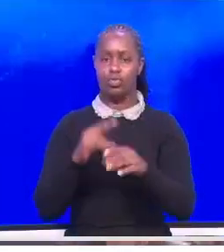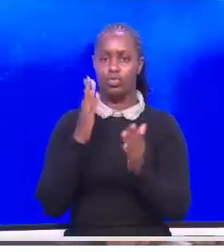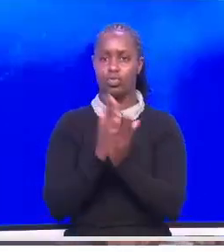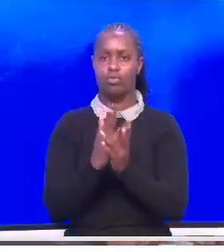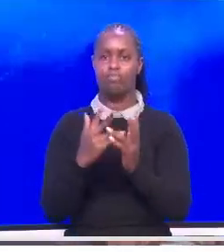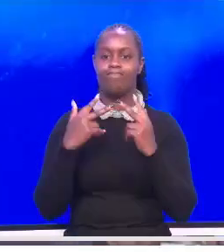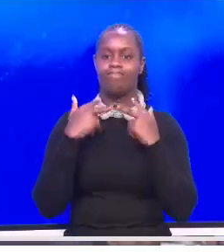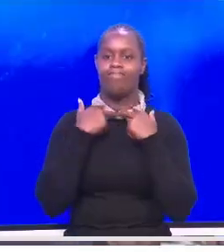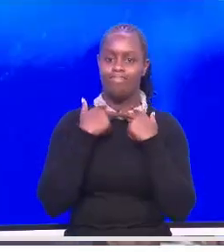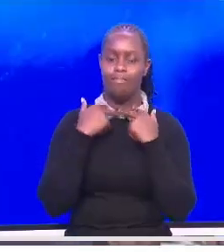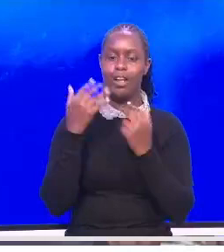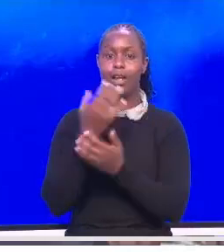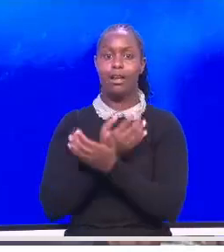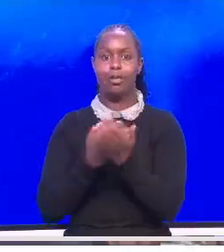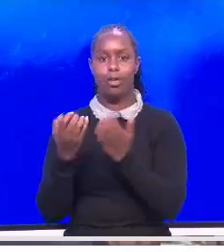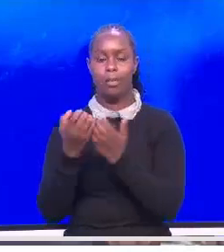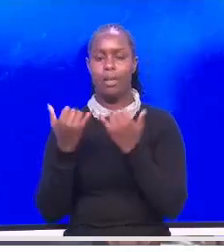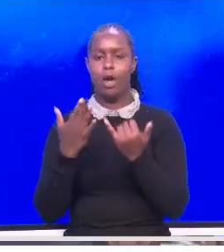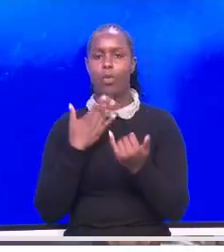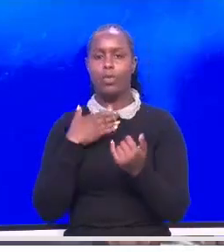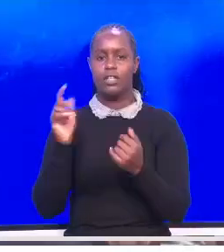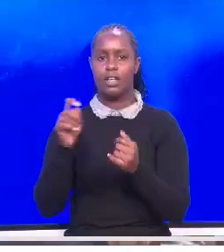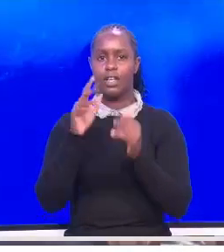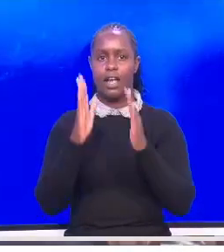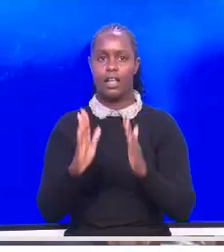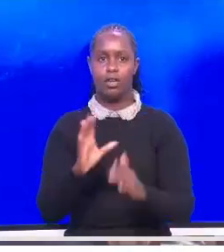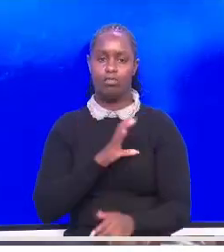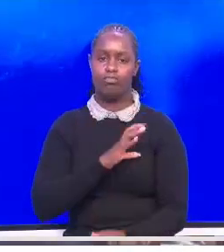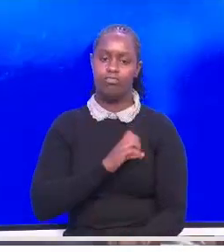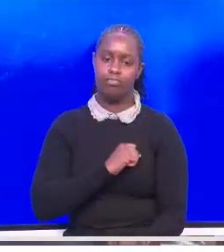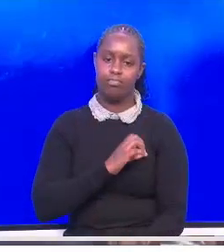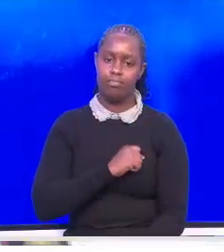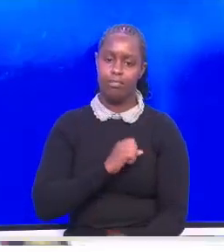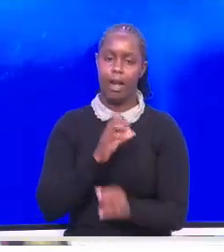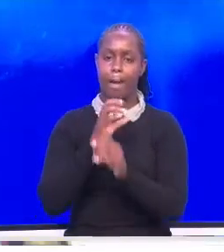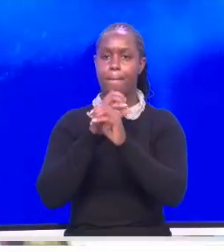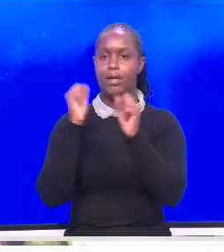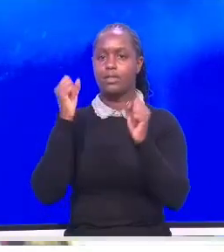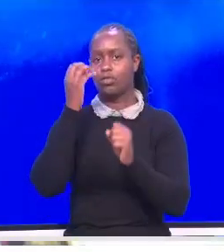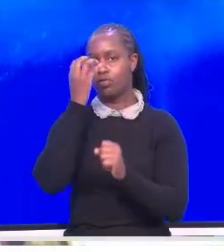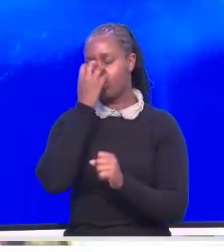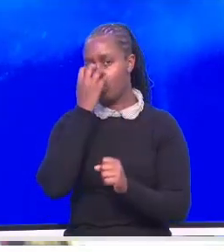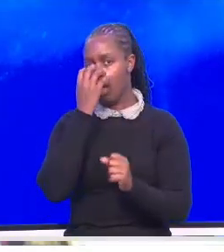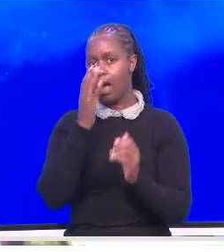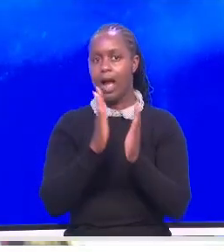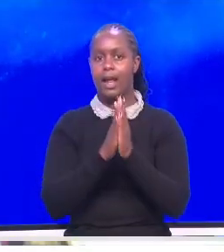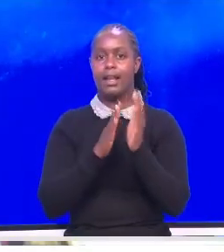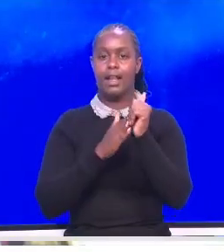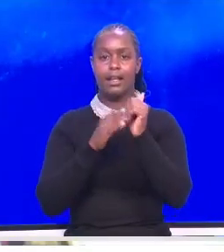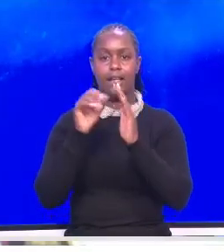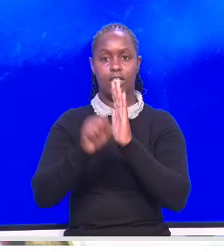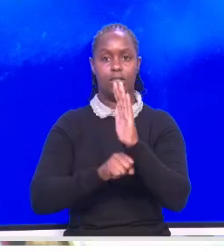kiuchumi na kuwataka wa Kenya kuwa wavumilivu na Rais William Ruto na utawala wake.